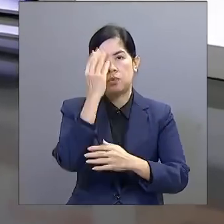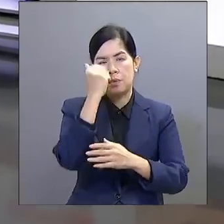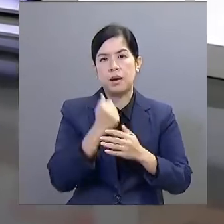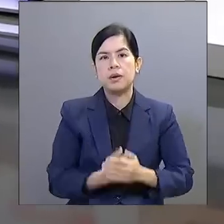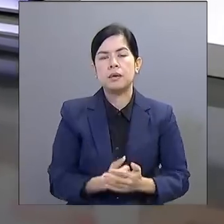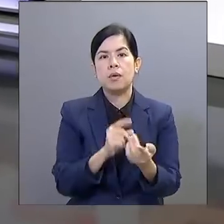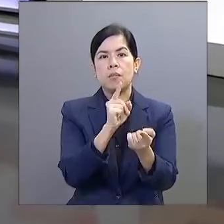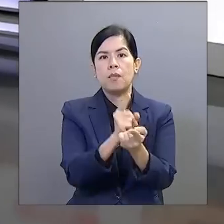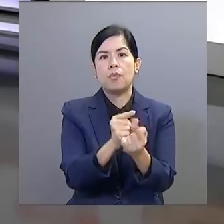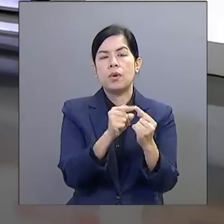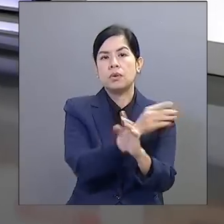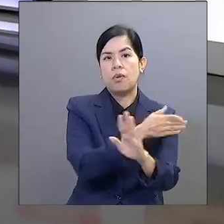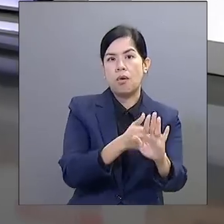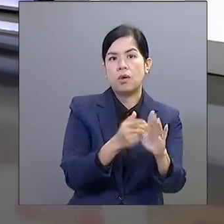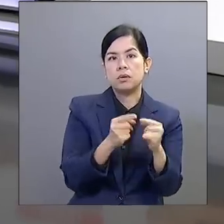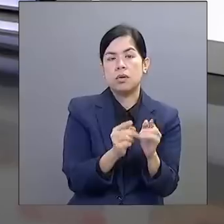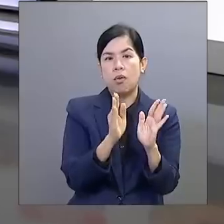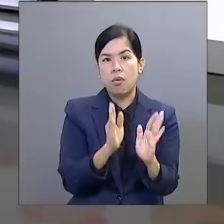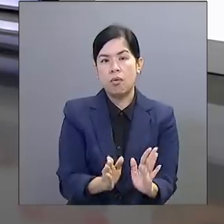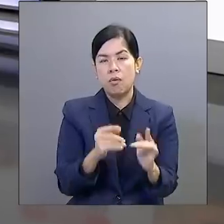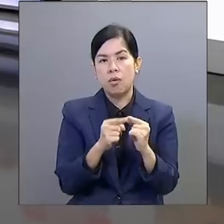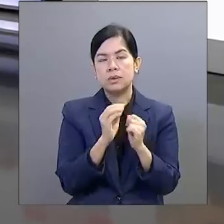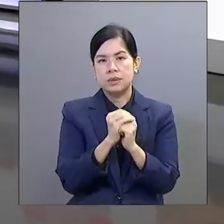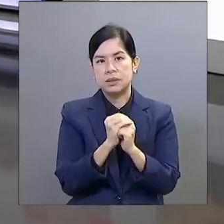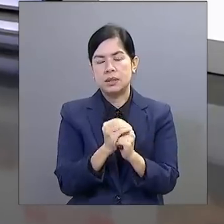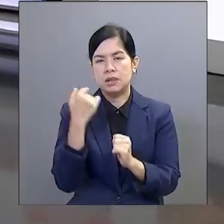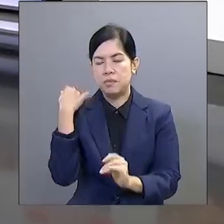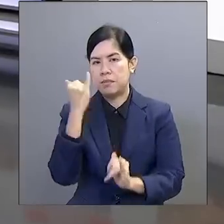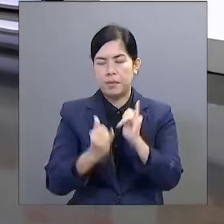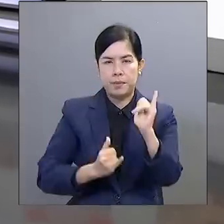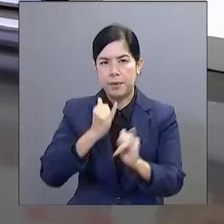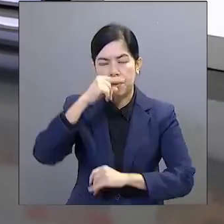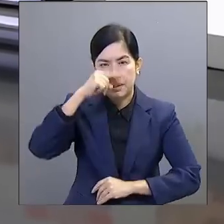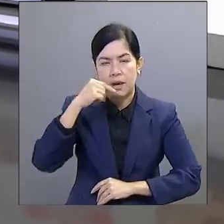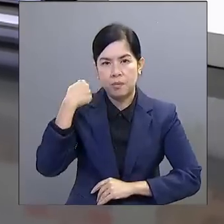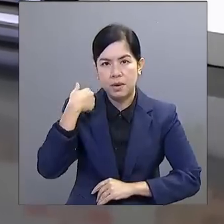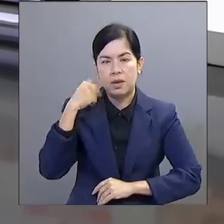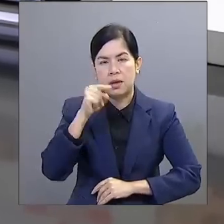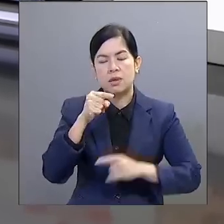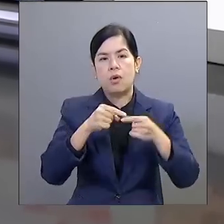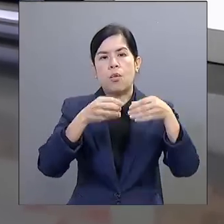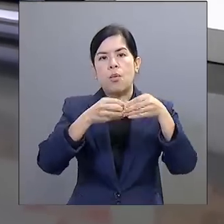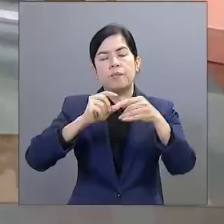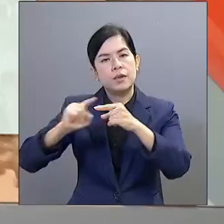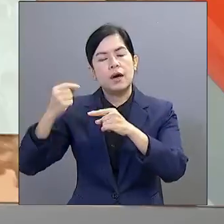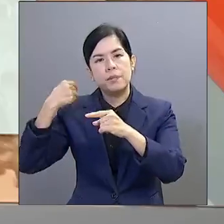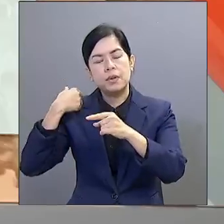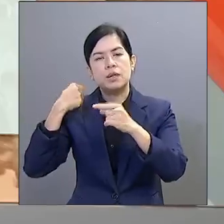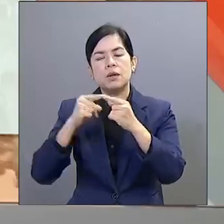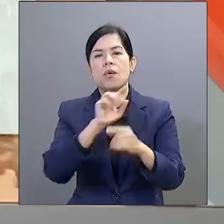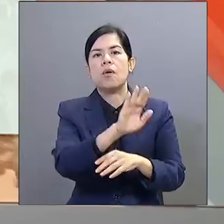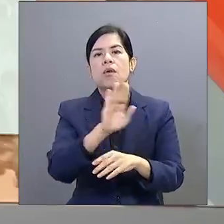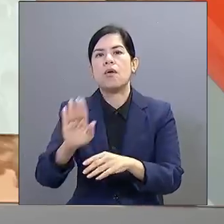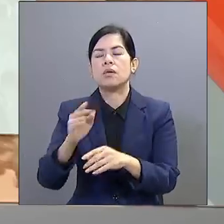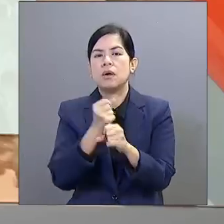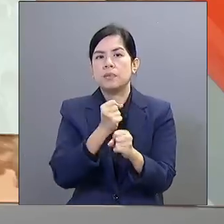าในลักษณะของชาวจีนใหม่ที่เดินทางเข้ามาในไทยนี่นะคะกระจายตัวกันไปในหลากหลายกลุ่มค่ะไม่ว่าจะเป็นรูปแบบของนักธุ